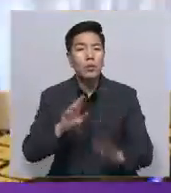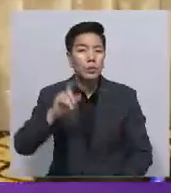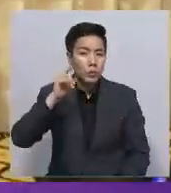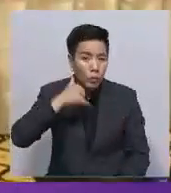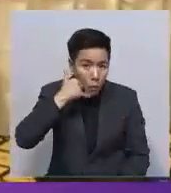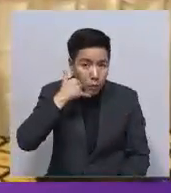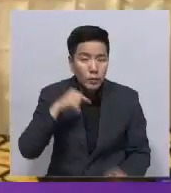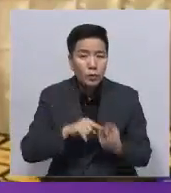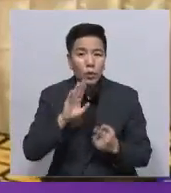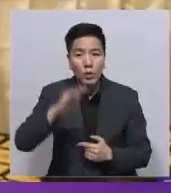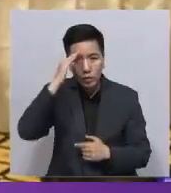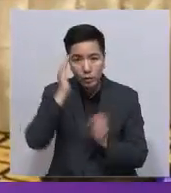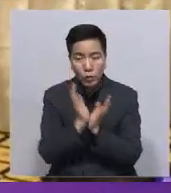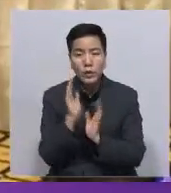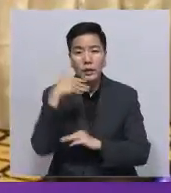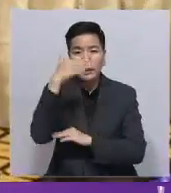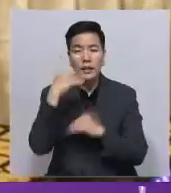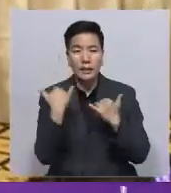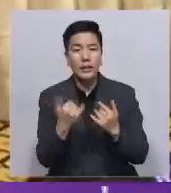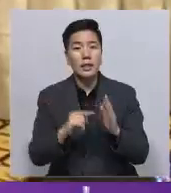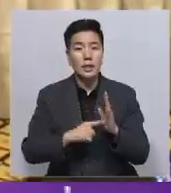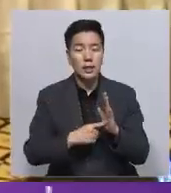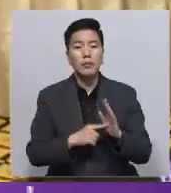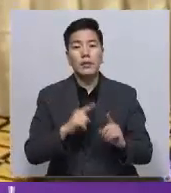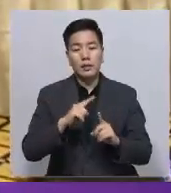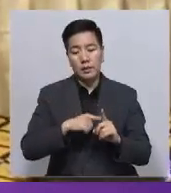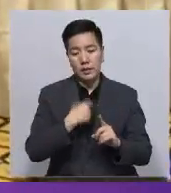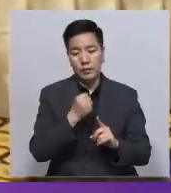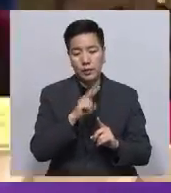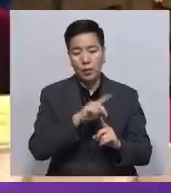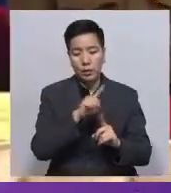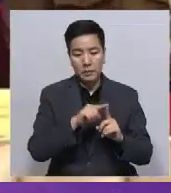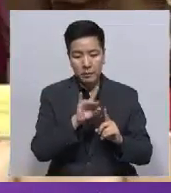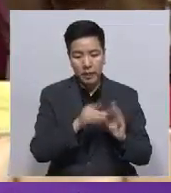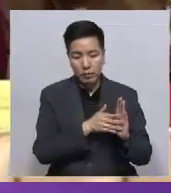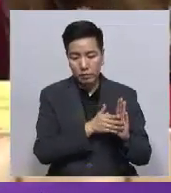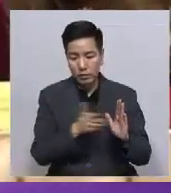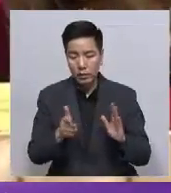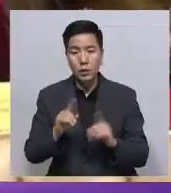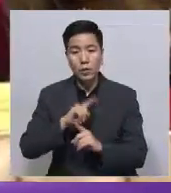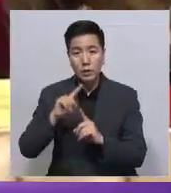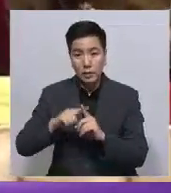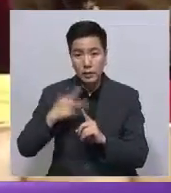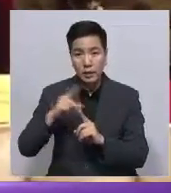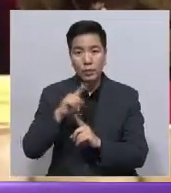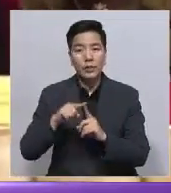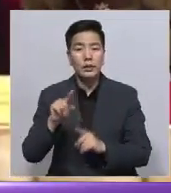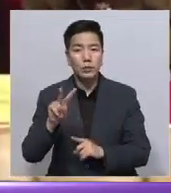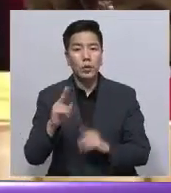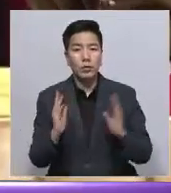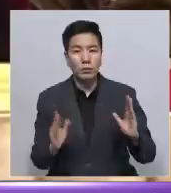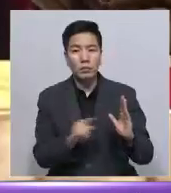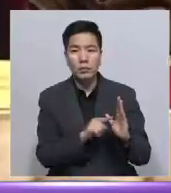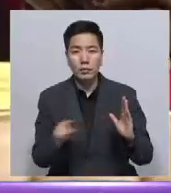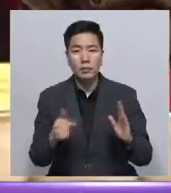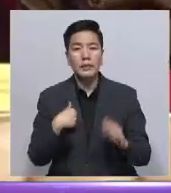ท์และสื่ออิเล็กทรอนิกส์ของสำนักงานตำรวจแห่งชาติตั้งแต่วันที่8ธันวาคม2560ถึง22มีนาคมที่ผ่านม